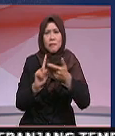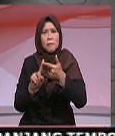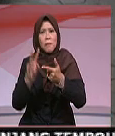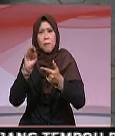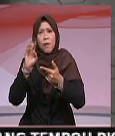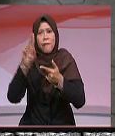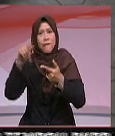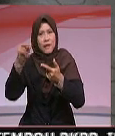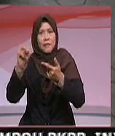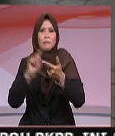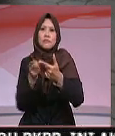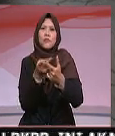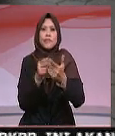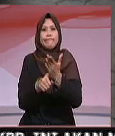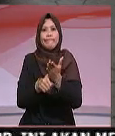morfin.